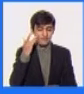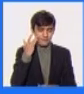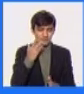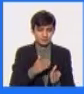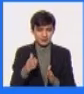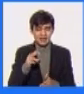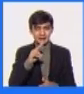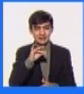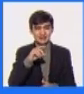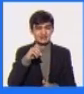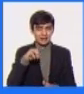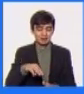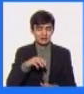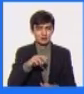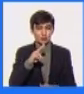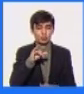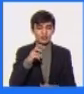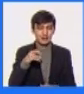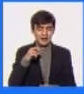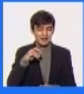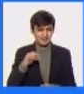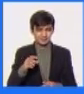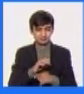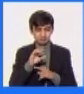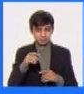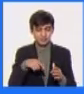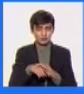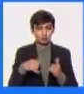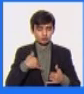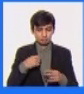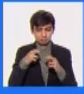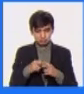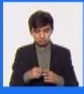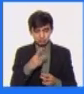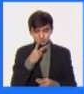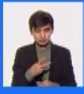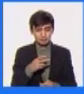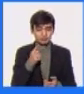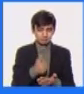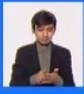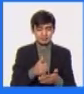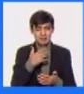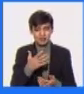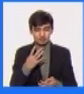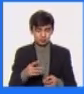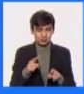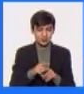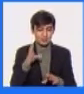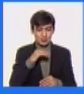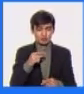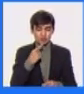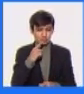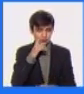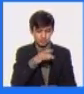кезде арқылы жібереді. Мұғалім тексеріп бағалайды, әр баланың сабақ оқитын уақыты болады. Ол бір-біріне кедергі келтірмейді. Ғалымторы жоқ